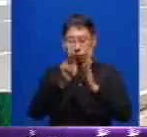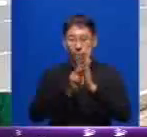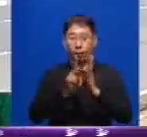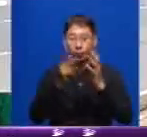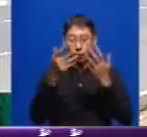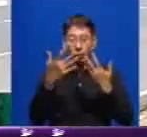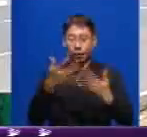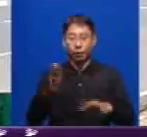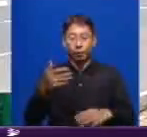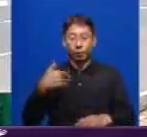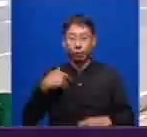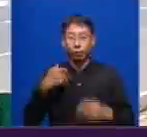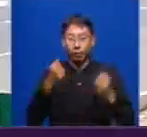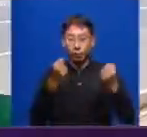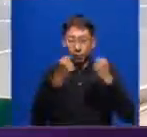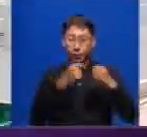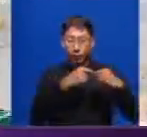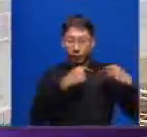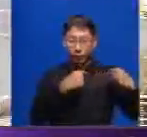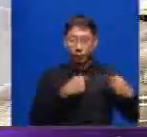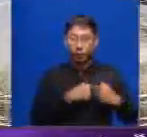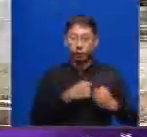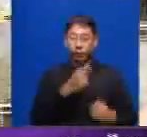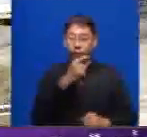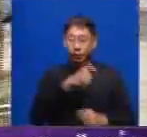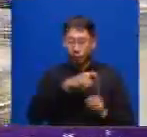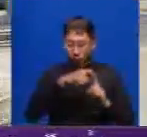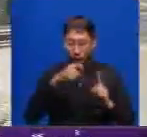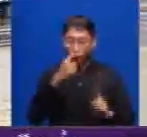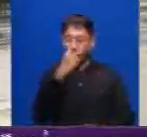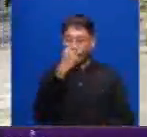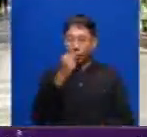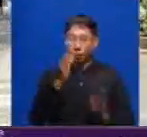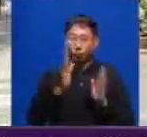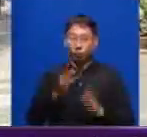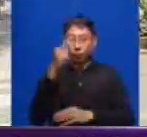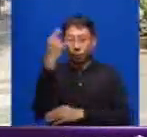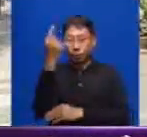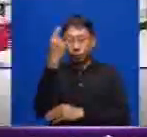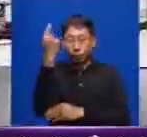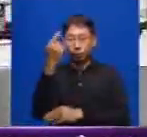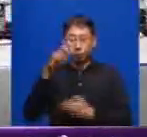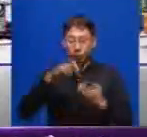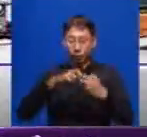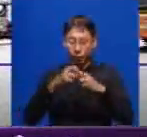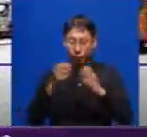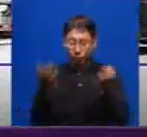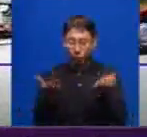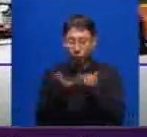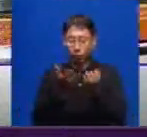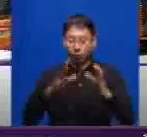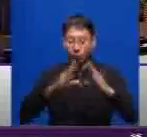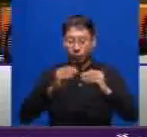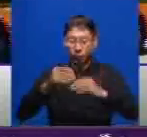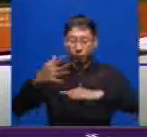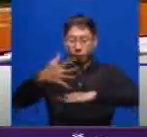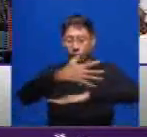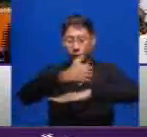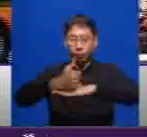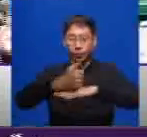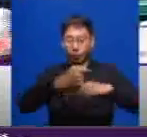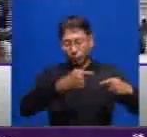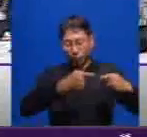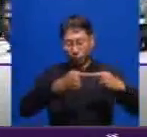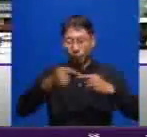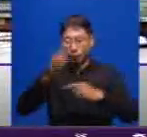เพื่อเรียกคืนความมั่นใจจากต่างชาติทั้งภาคการลงทุนและนักท่องเที่ยวหลังได้รับผลกระทบจากการชุมนุมทางการเมืองที่ยืดเยื้อมาน